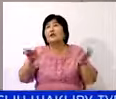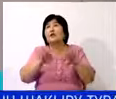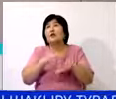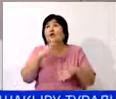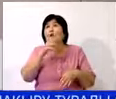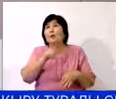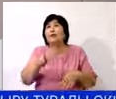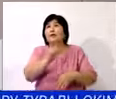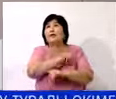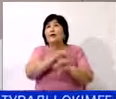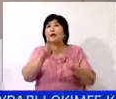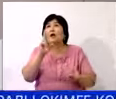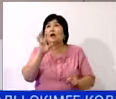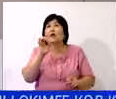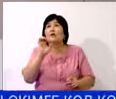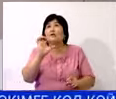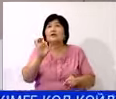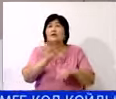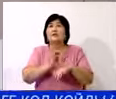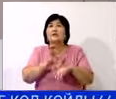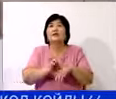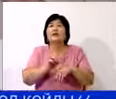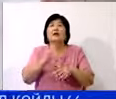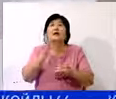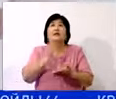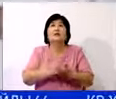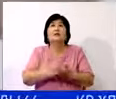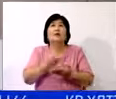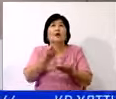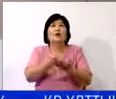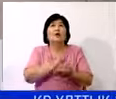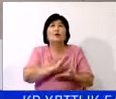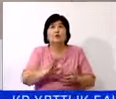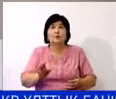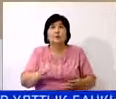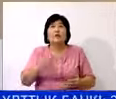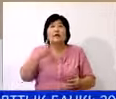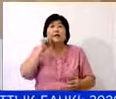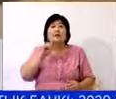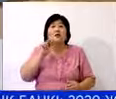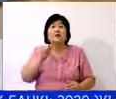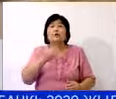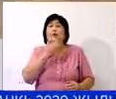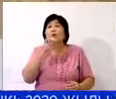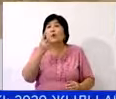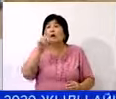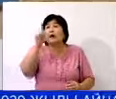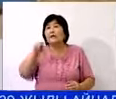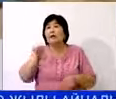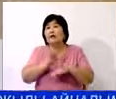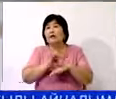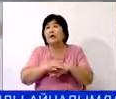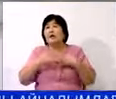уақыттың ішінде стационарға коронавирус, пневмония дертінен науқастар түспеген. Күні кеше мұндағы соңғы екі науқасты